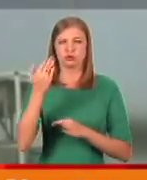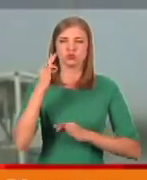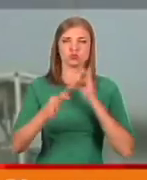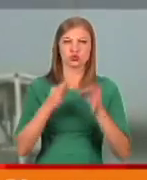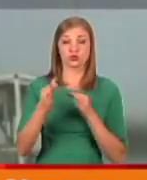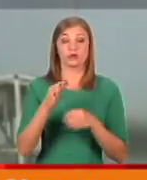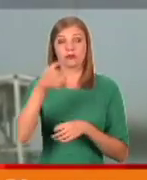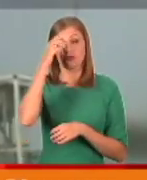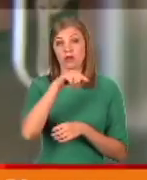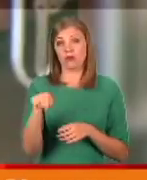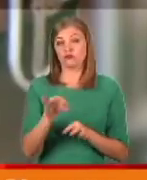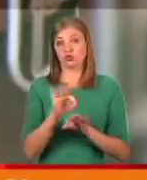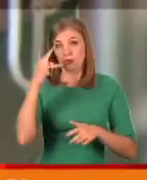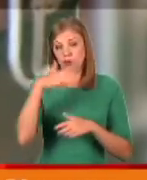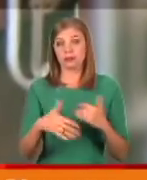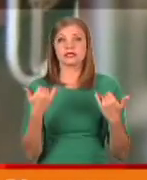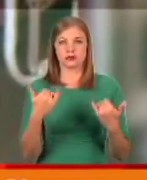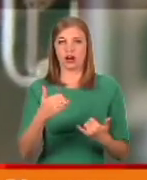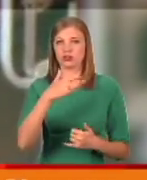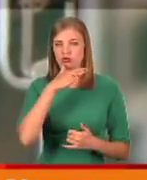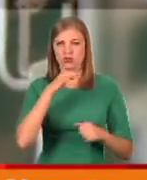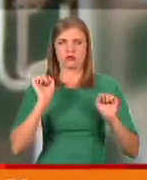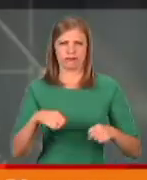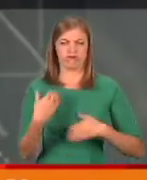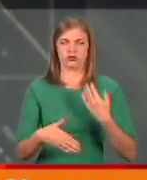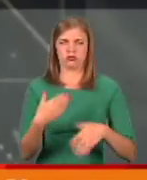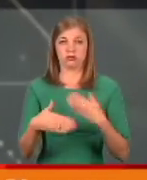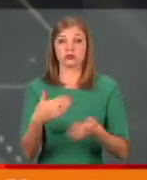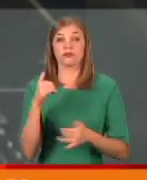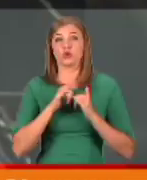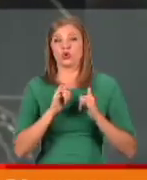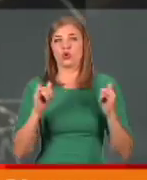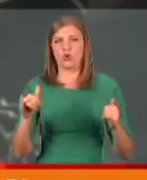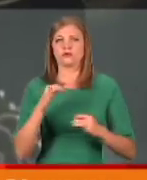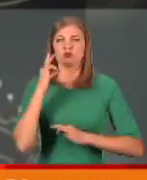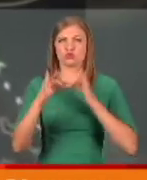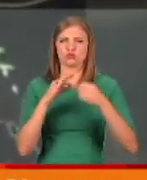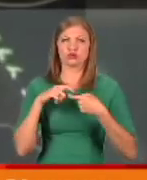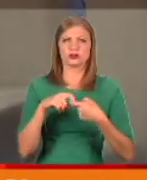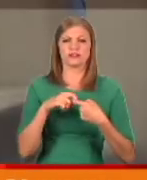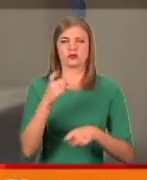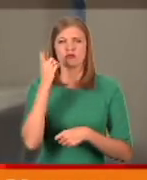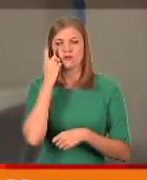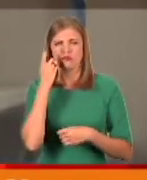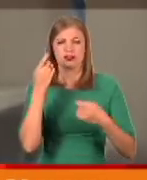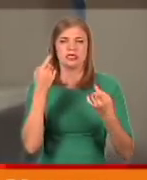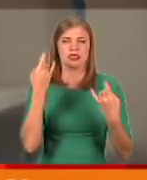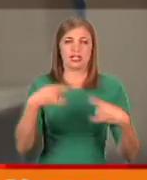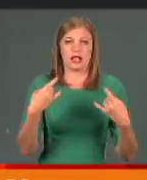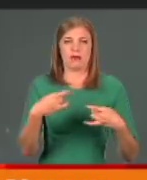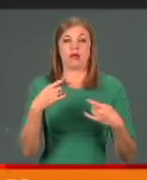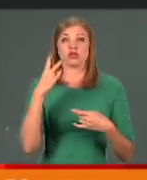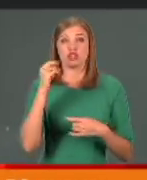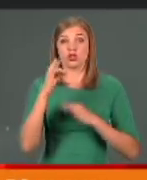супутників. Науковці чудово розуміють, зараз час можливостей, розвиток супутникового зв'язку, телефони, телебачення.